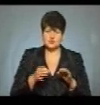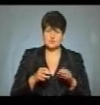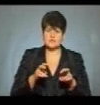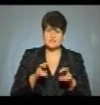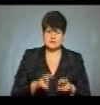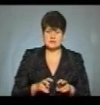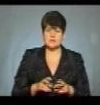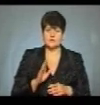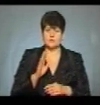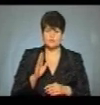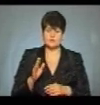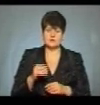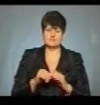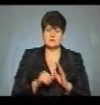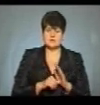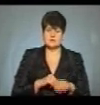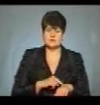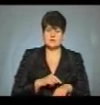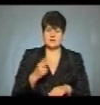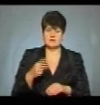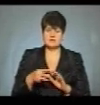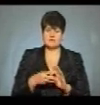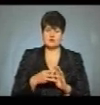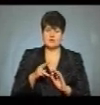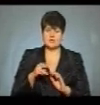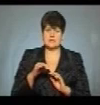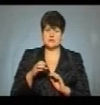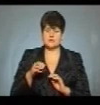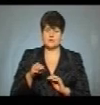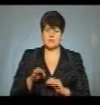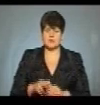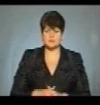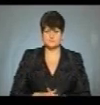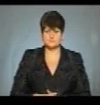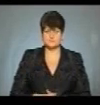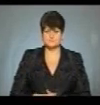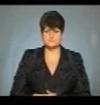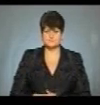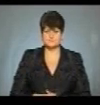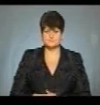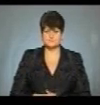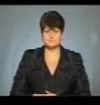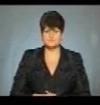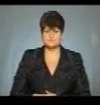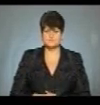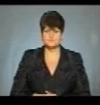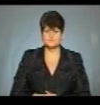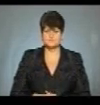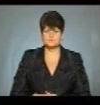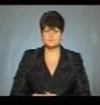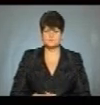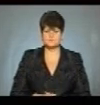суті справи відбудеться о 16 годині 28 листопада. Богдана Сарабун, Андрій Бодак. Новини на Суспільному.